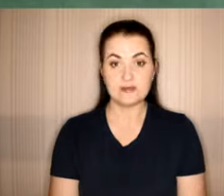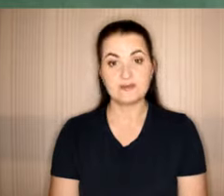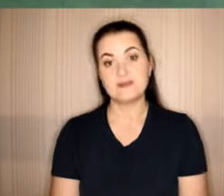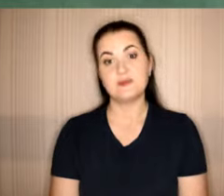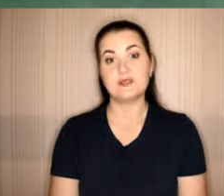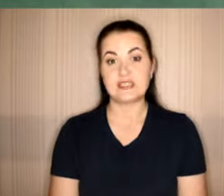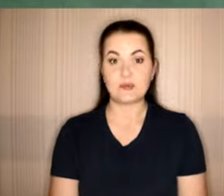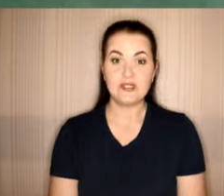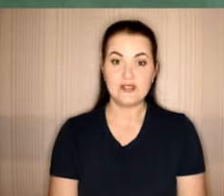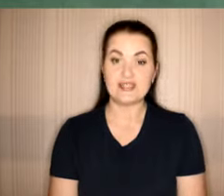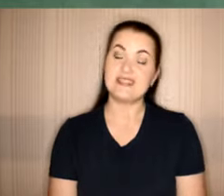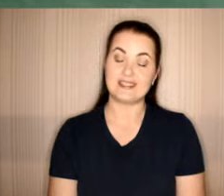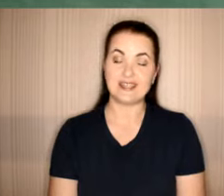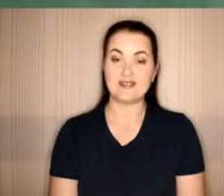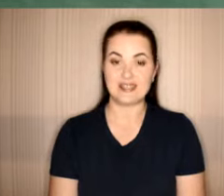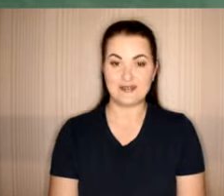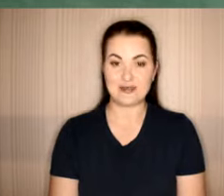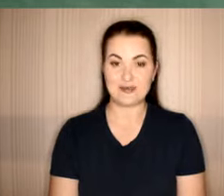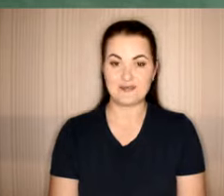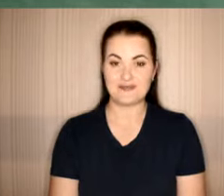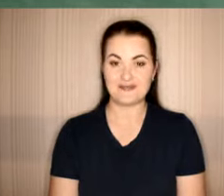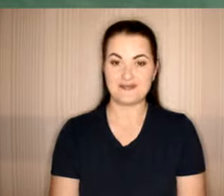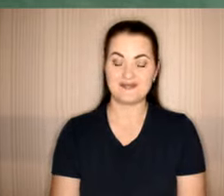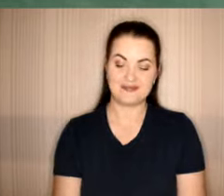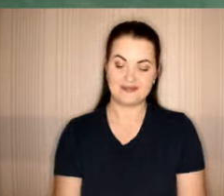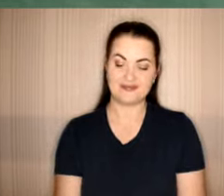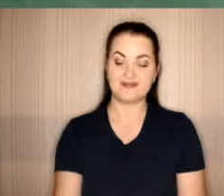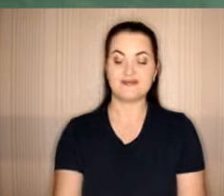паузу. Записуйте і зараз все звіримо.